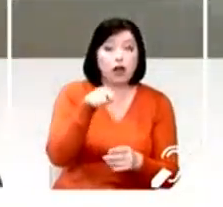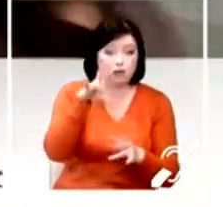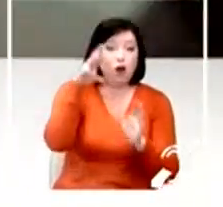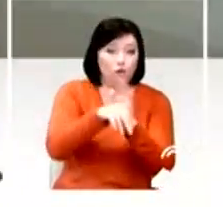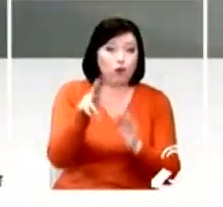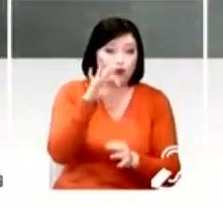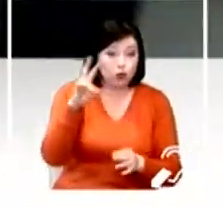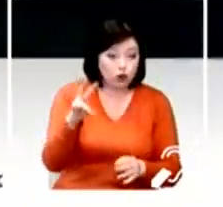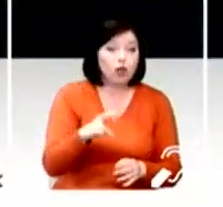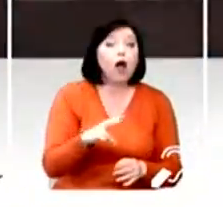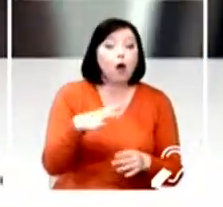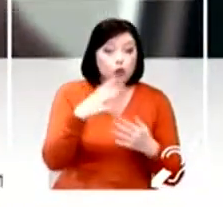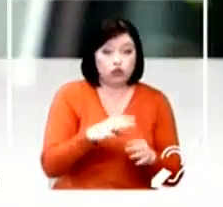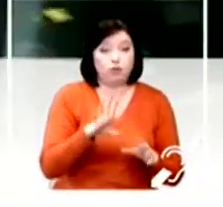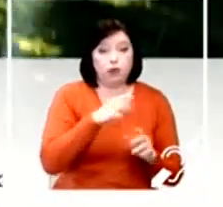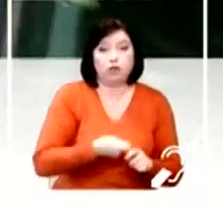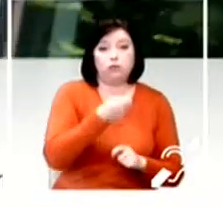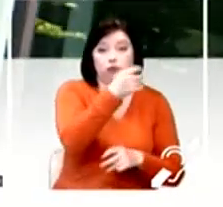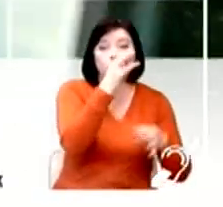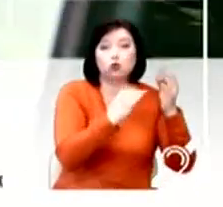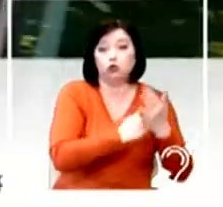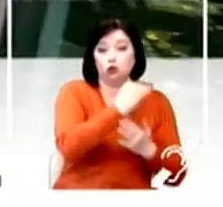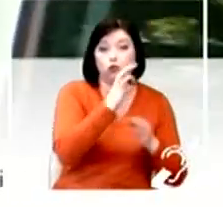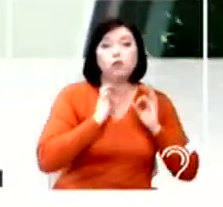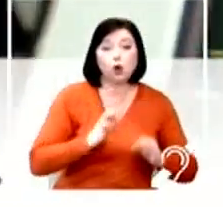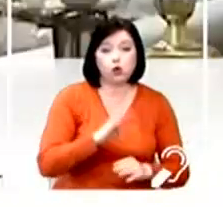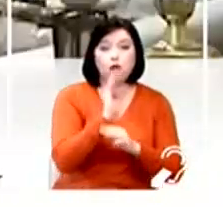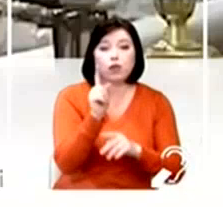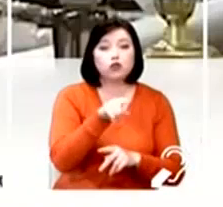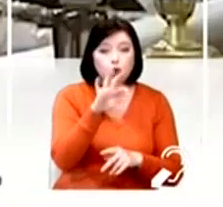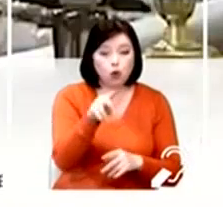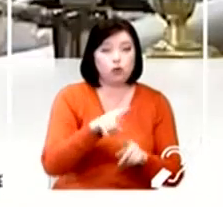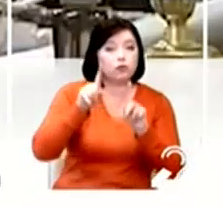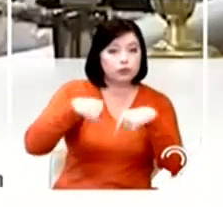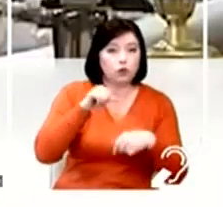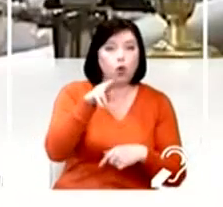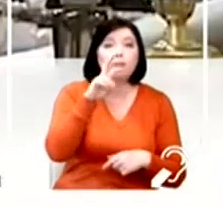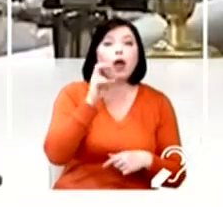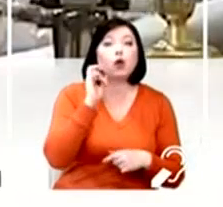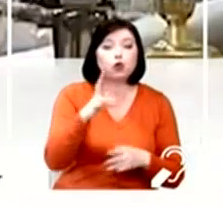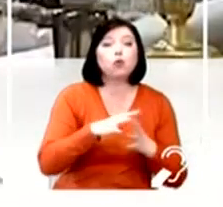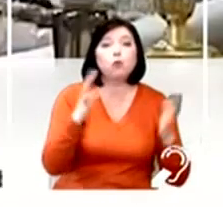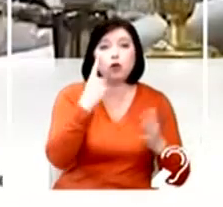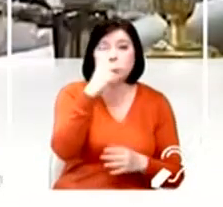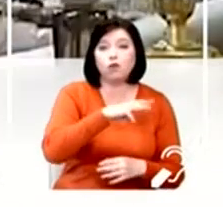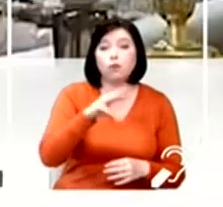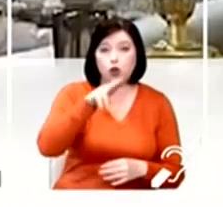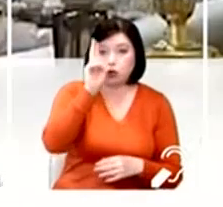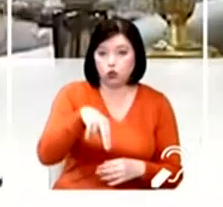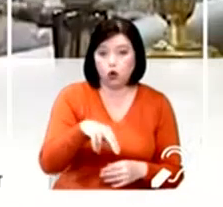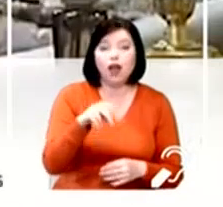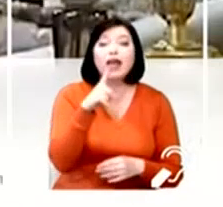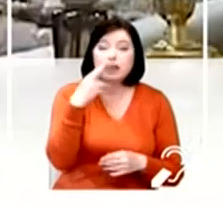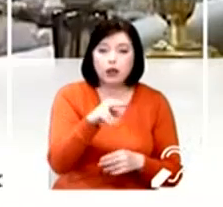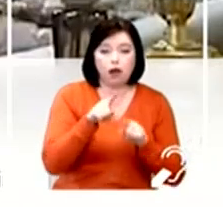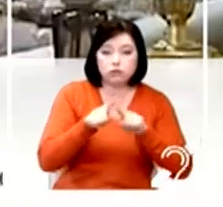fostul președinte, a ajuns la Curtea Supremă de Justiție. Procurorii îl acuză că ar fi pretins de la Vladimir Plahotniuc peste $1 milion pentru